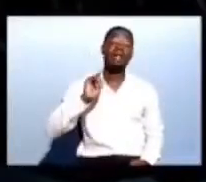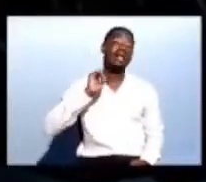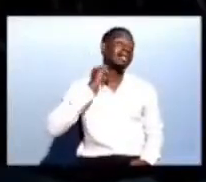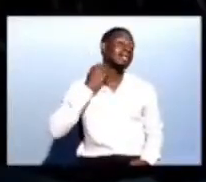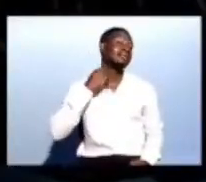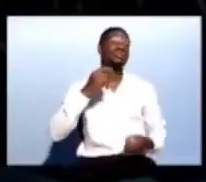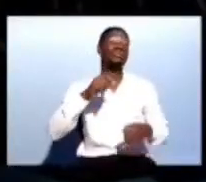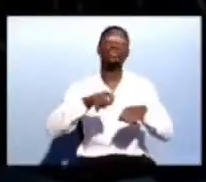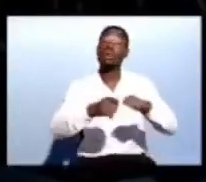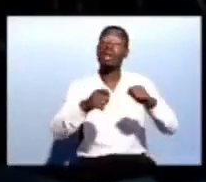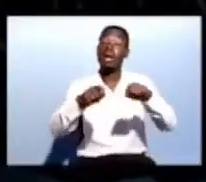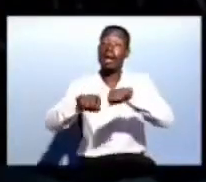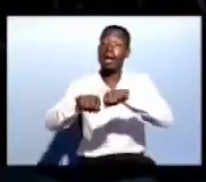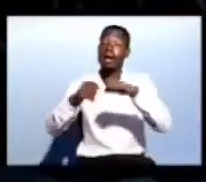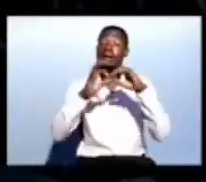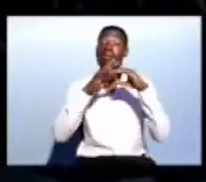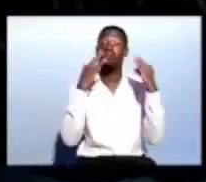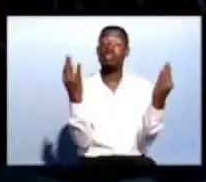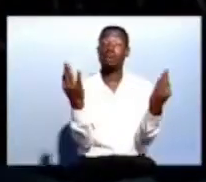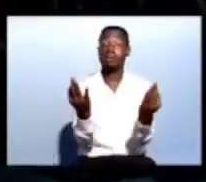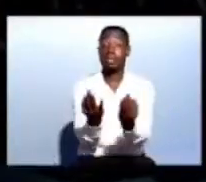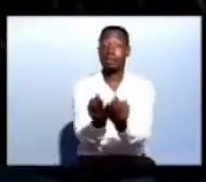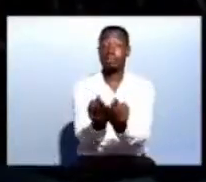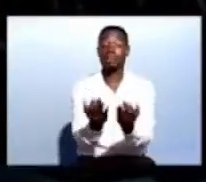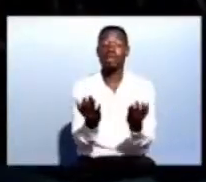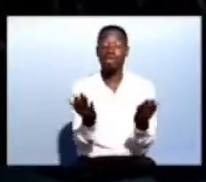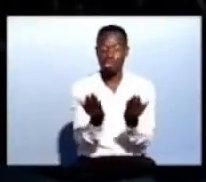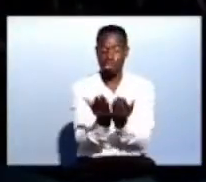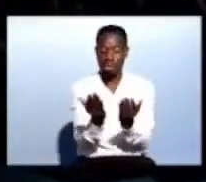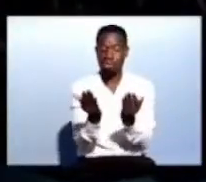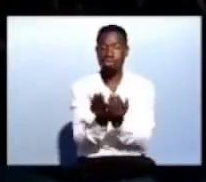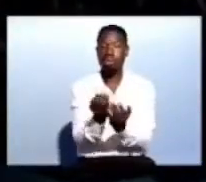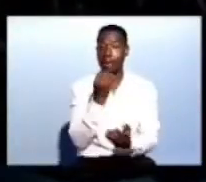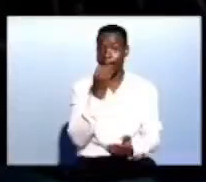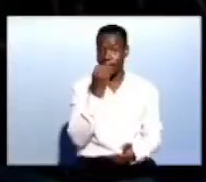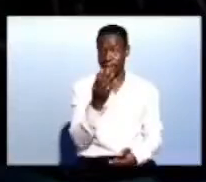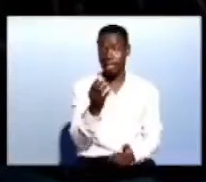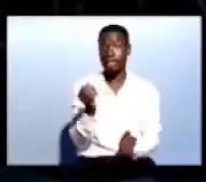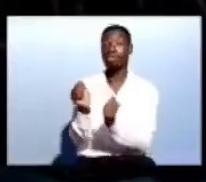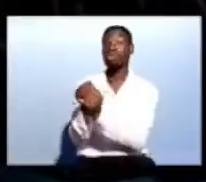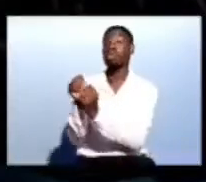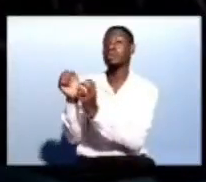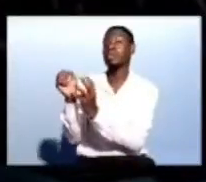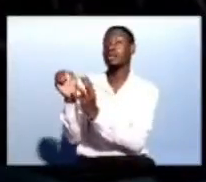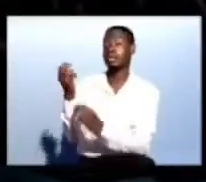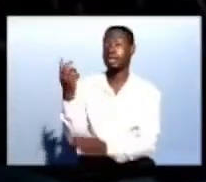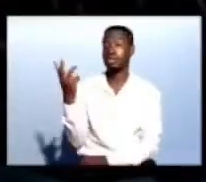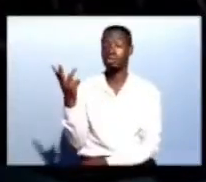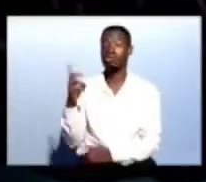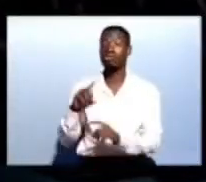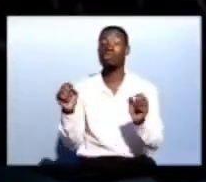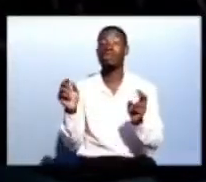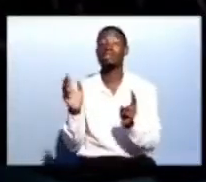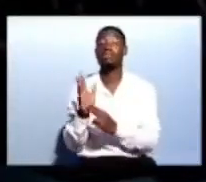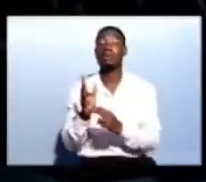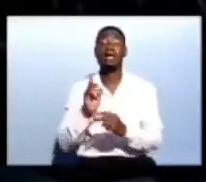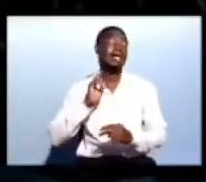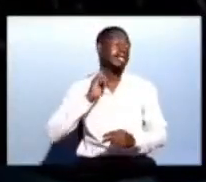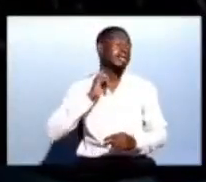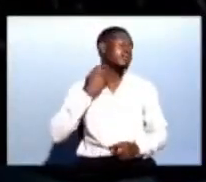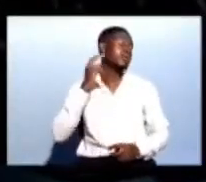kiburi kunaharibu familia. Tunasoma Mithali 13 fungu la 10 ya kwamba kiburi huleta mashindano